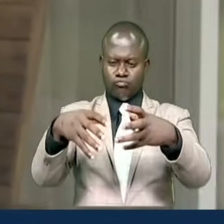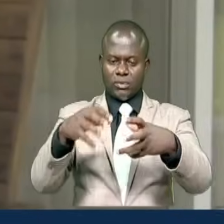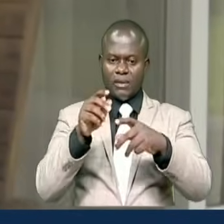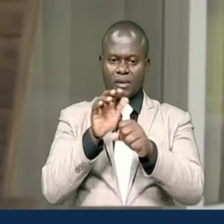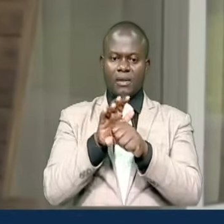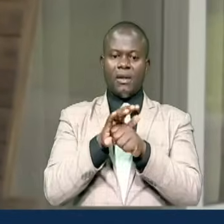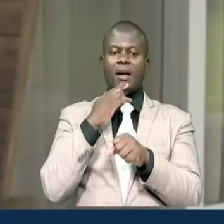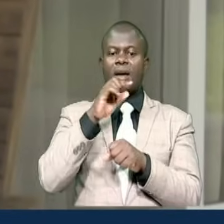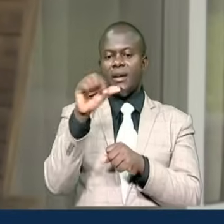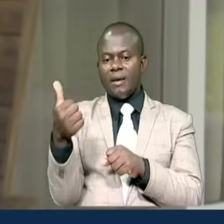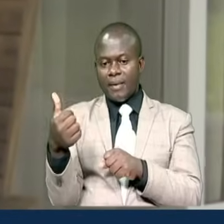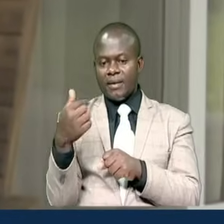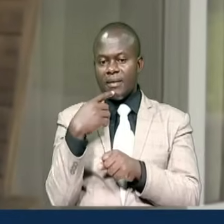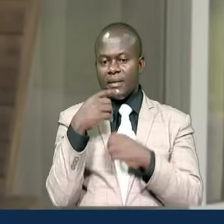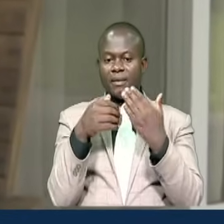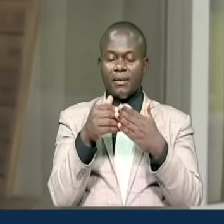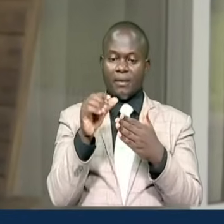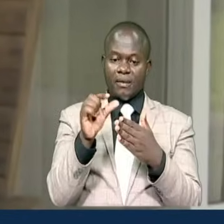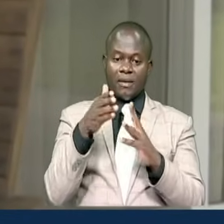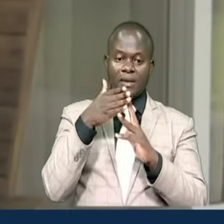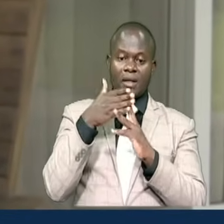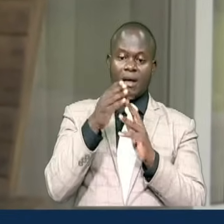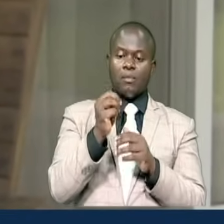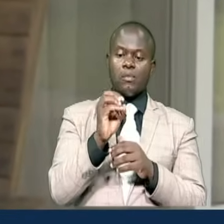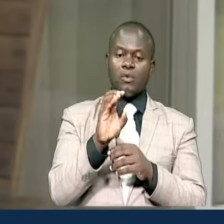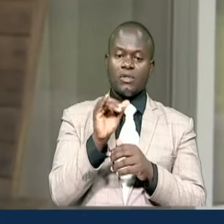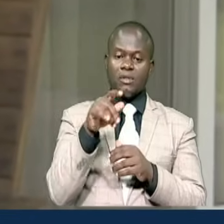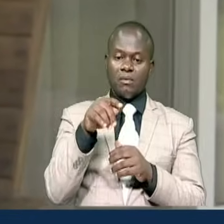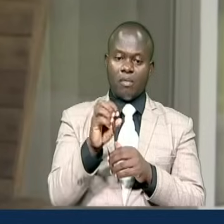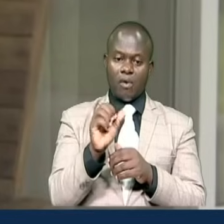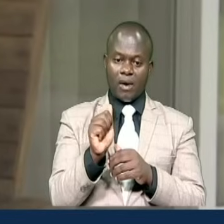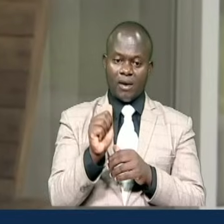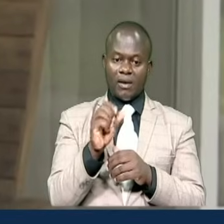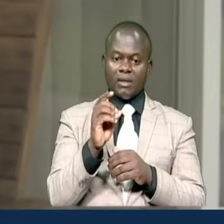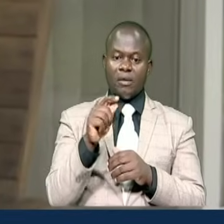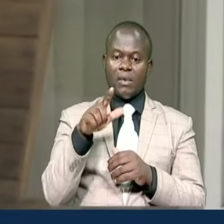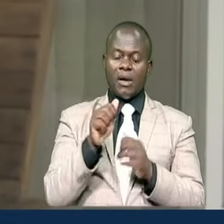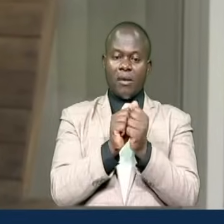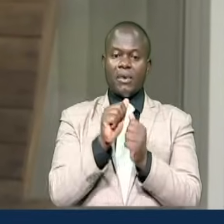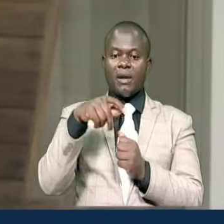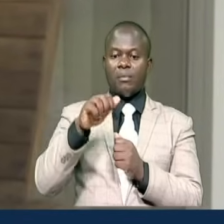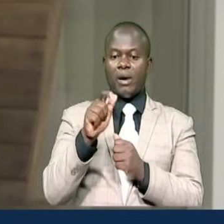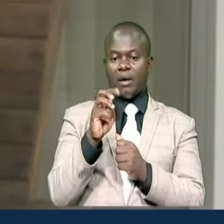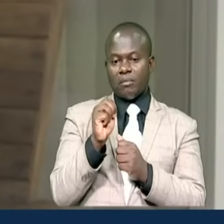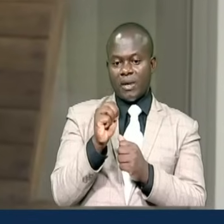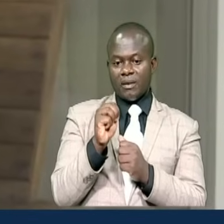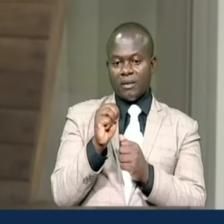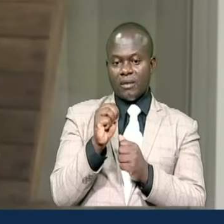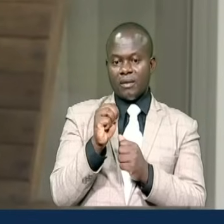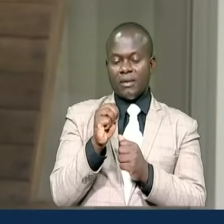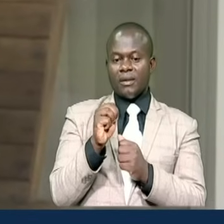hari n'abandi bari mu bice hagati ya Mocimboa do Praia na Palma, akarere ka Palma.